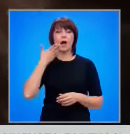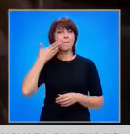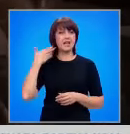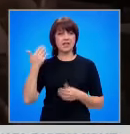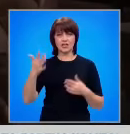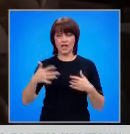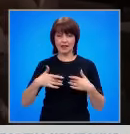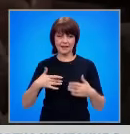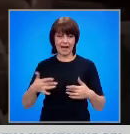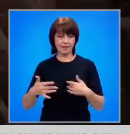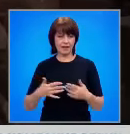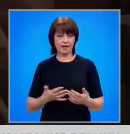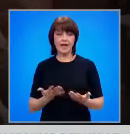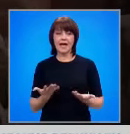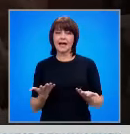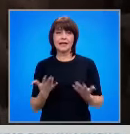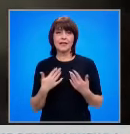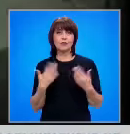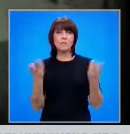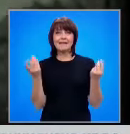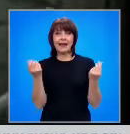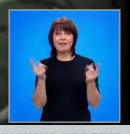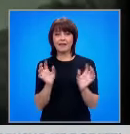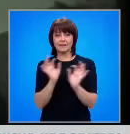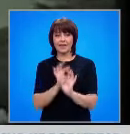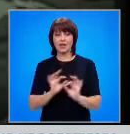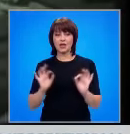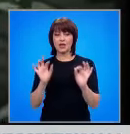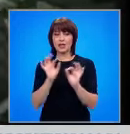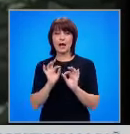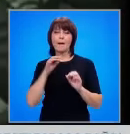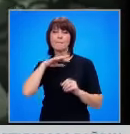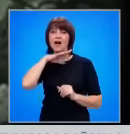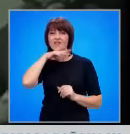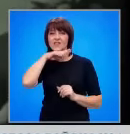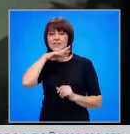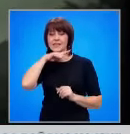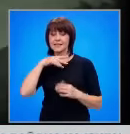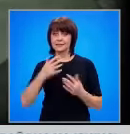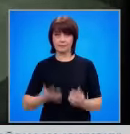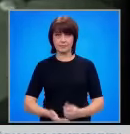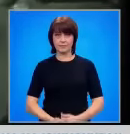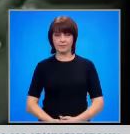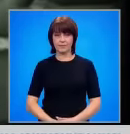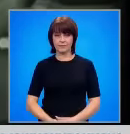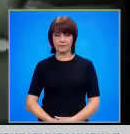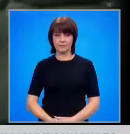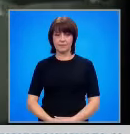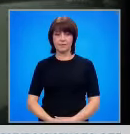театър. Където има талант, няма възраст. Да си ти, да си ти!